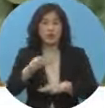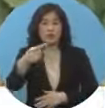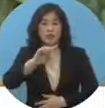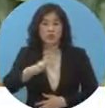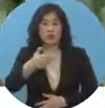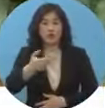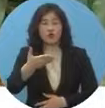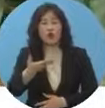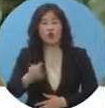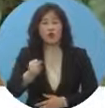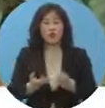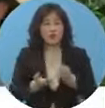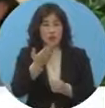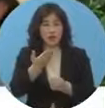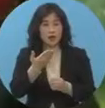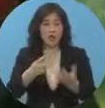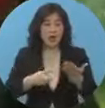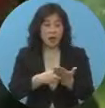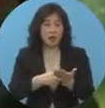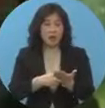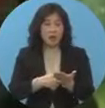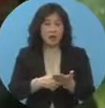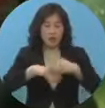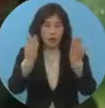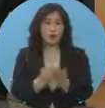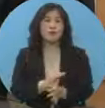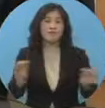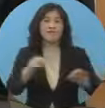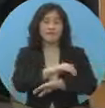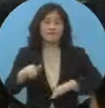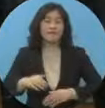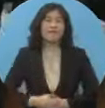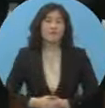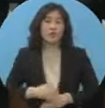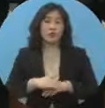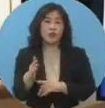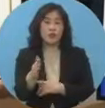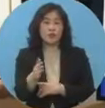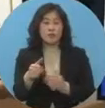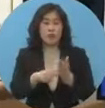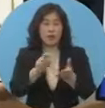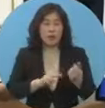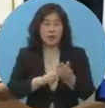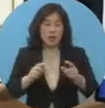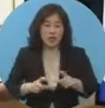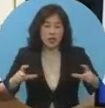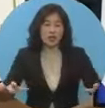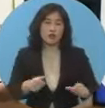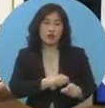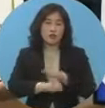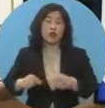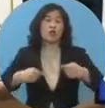복원도 상반기에 지어 카페로 전액 지급합니다 농산물 판로 확대에도 적극적으로 나서고